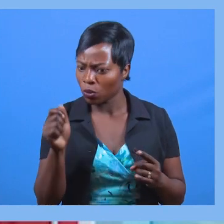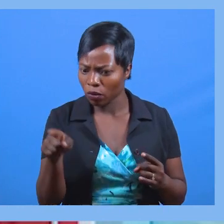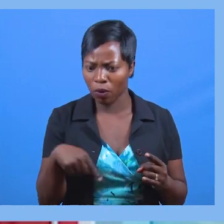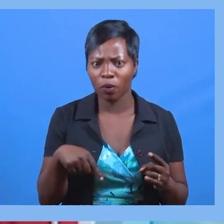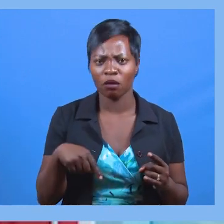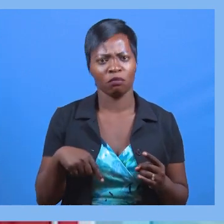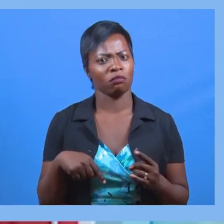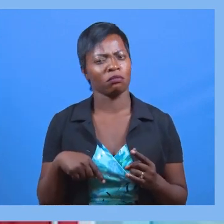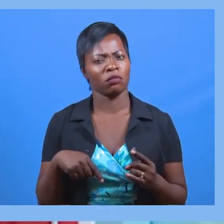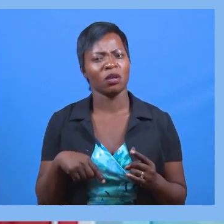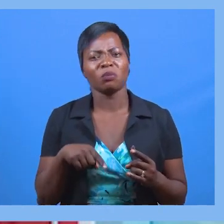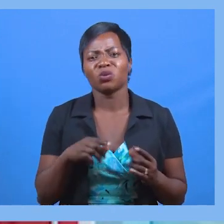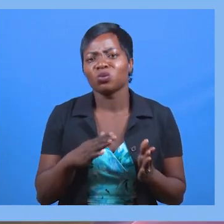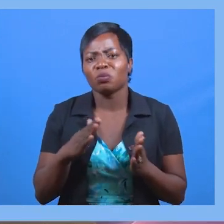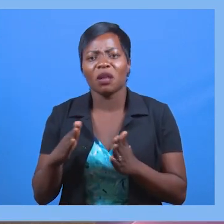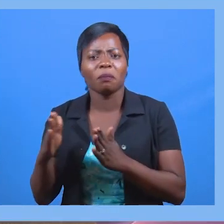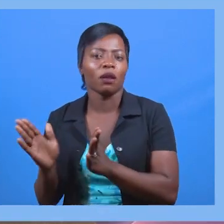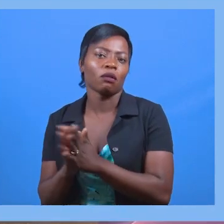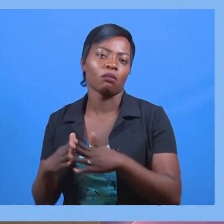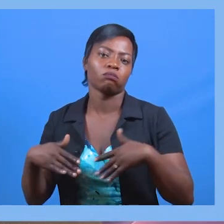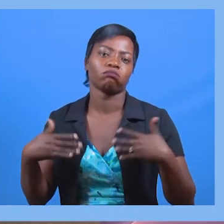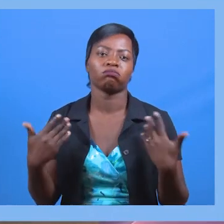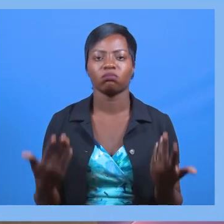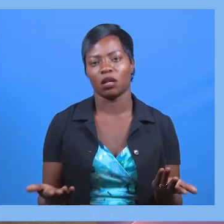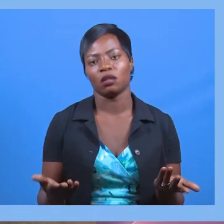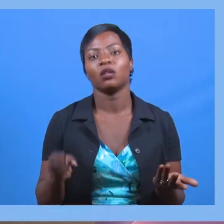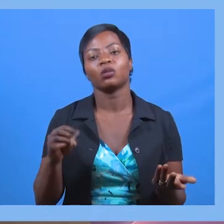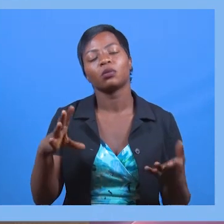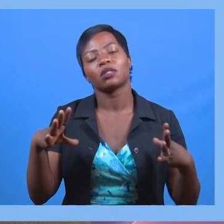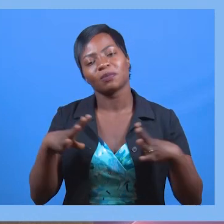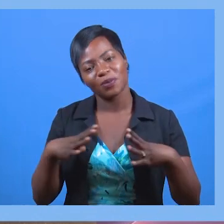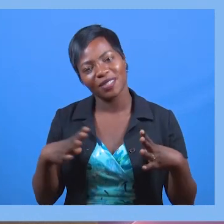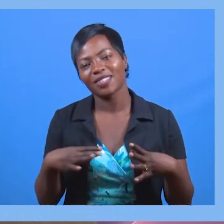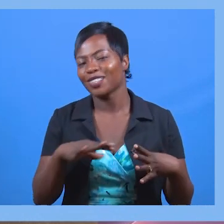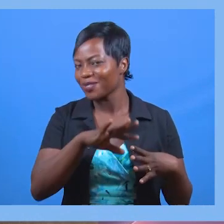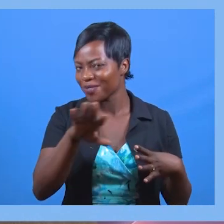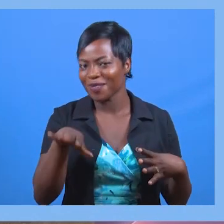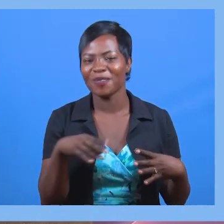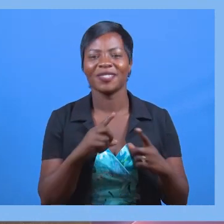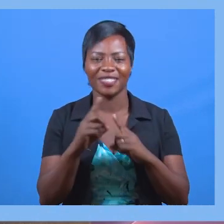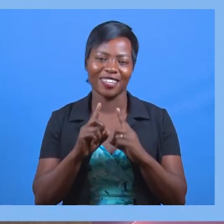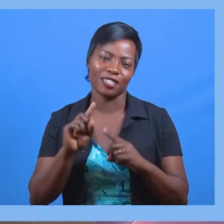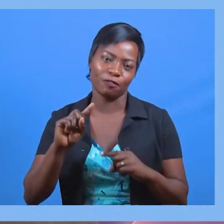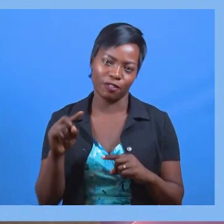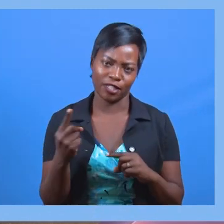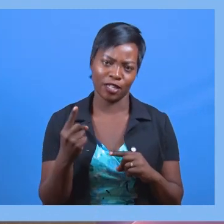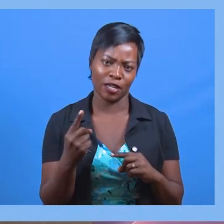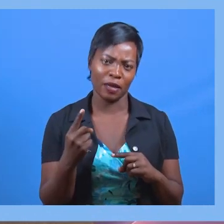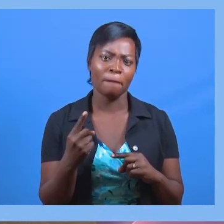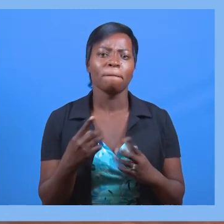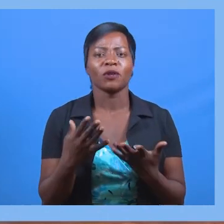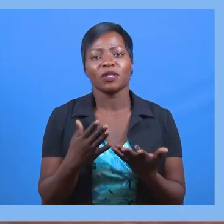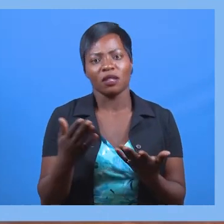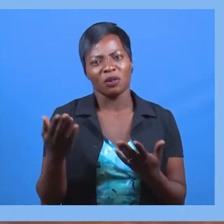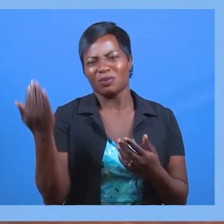anenge asino kugadzikanawo nazvo. Asi ndiri kungoti vanhu ngavange vakangogadzikana nazvose, nokuti pane mambotaura kuti hanzi gara agara ari